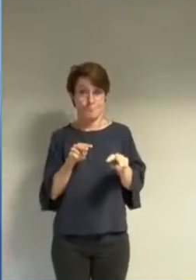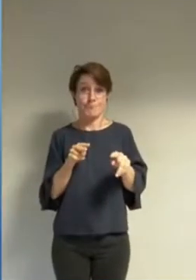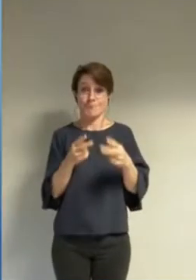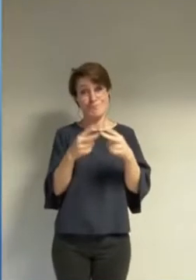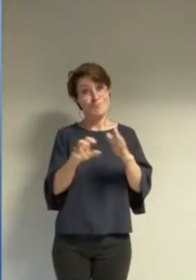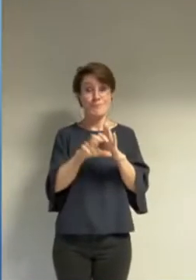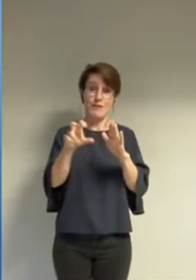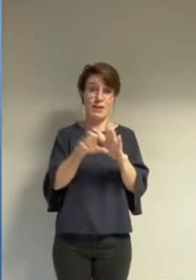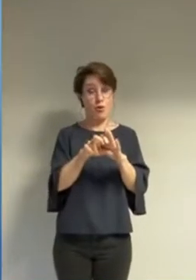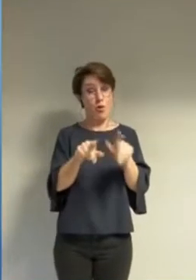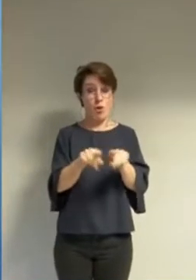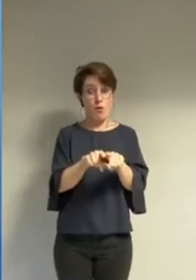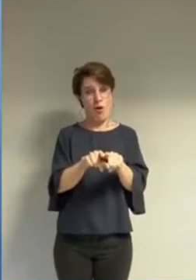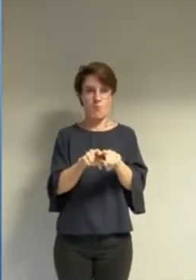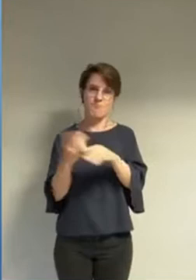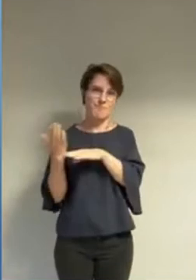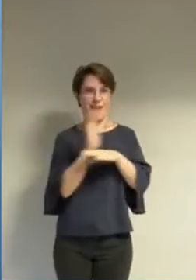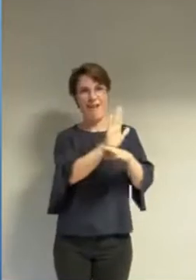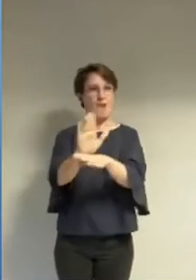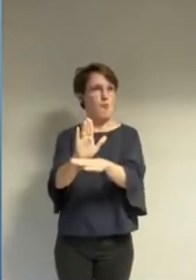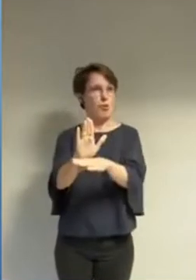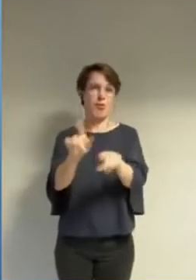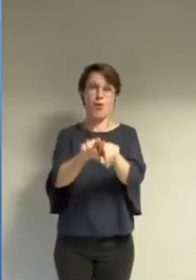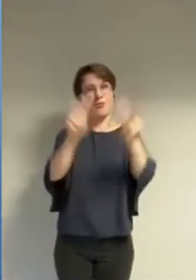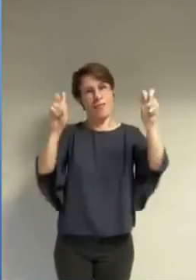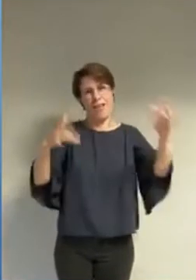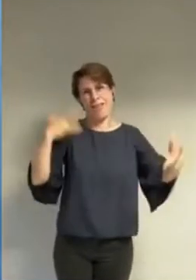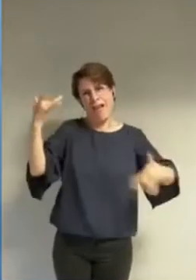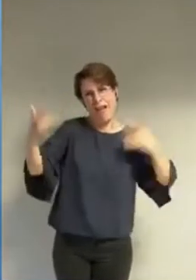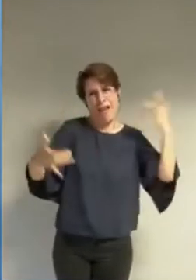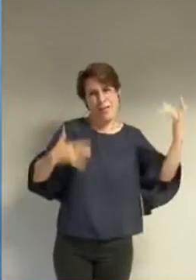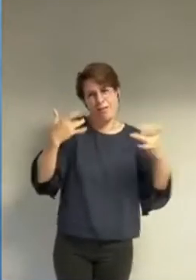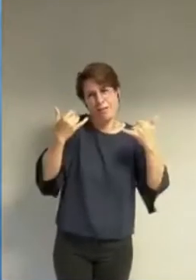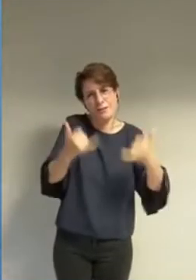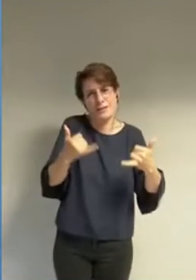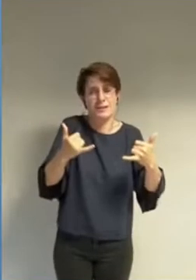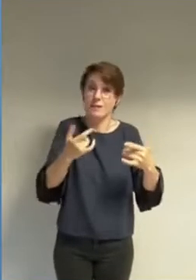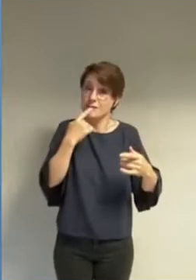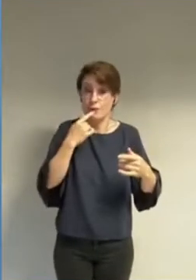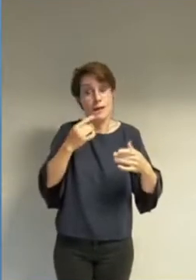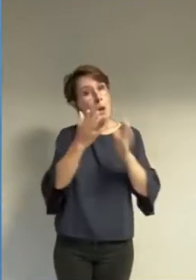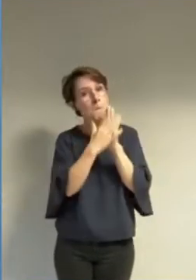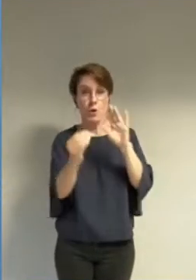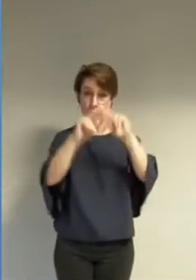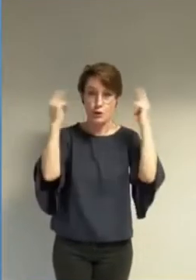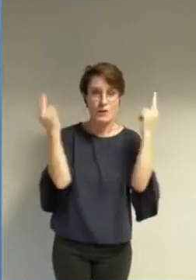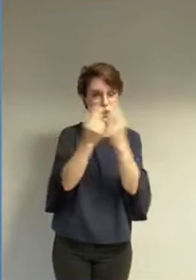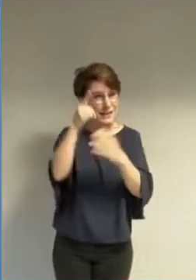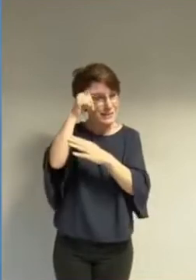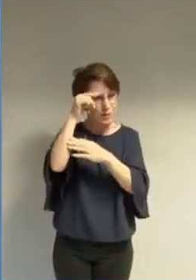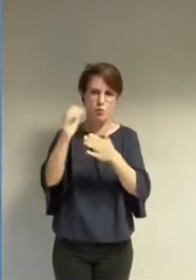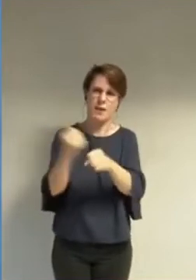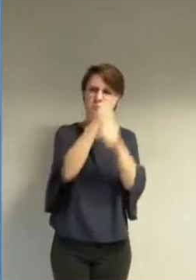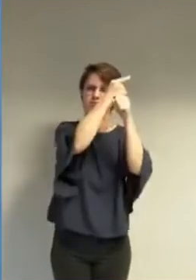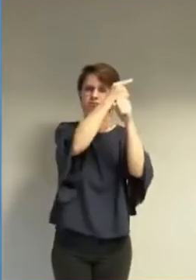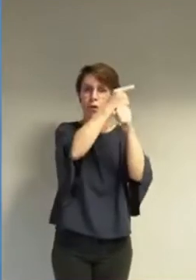théâtre national de votre désir de rompre, de fait, avec le modèle universaliste républicain. Nous observons